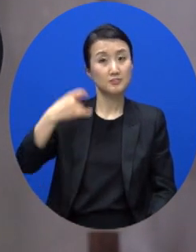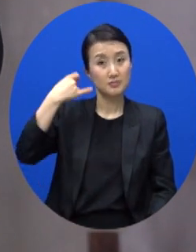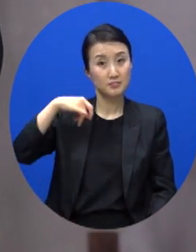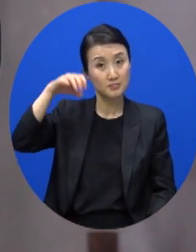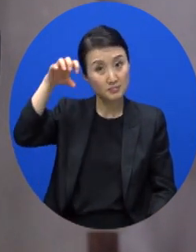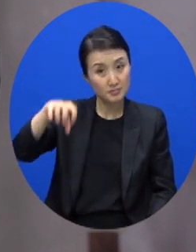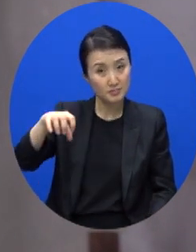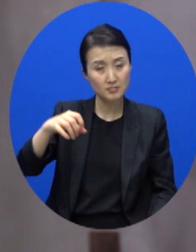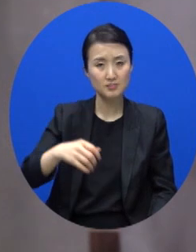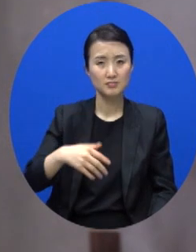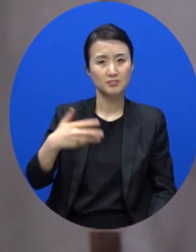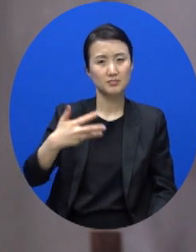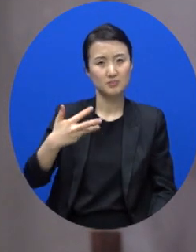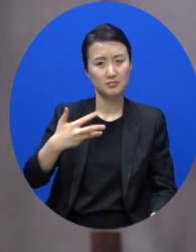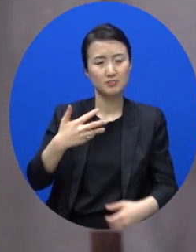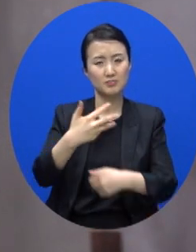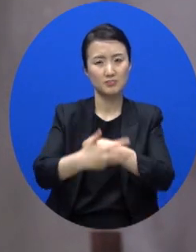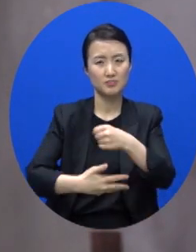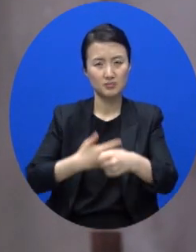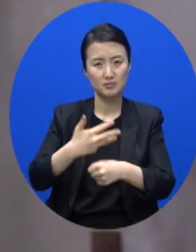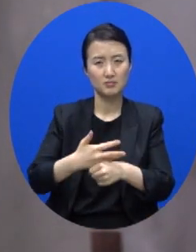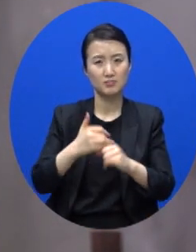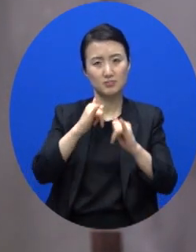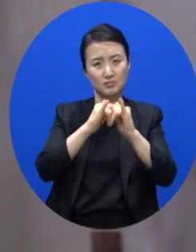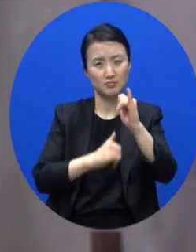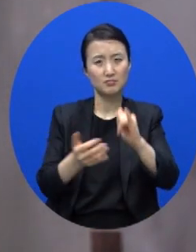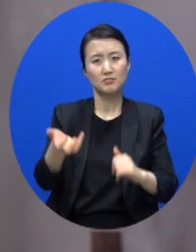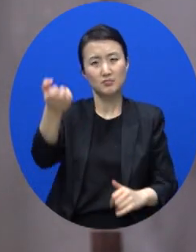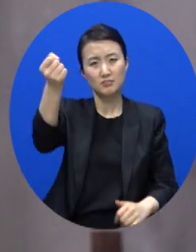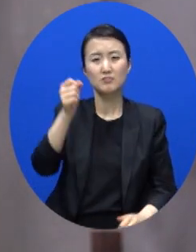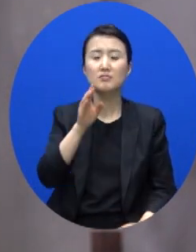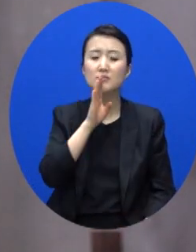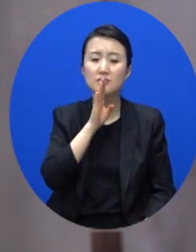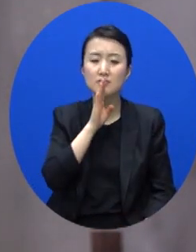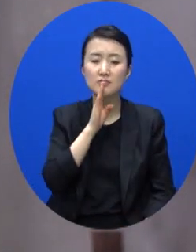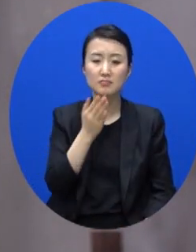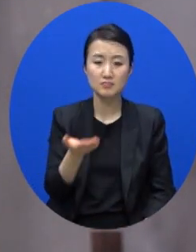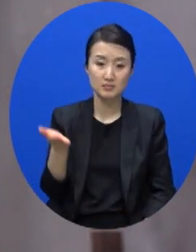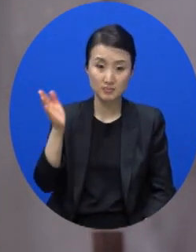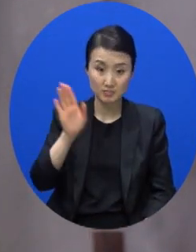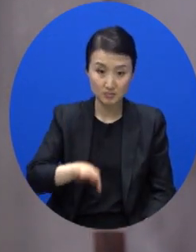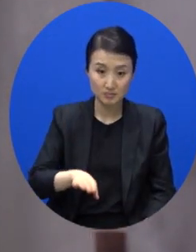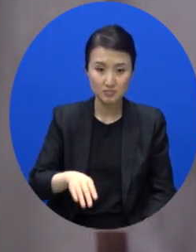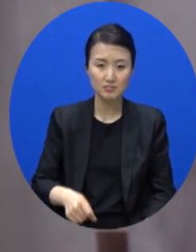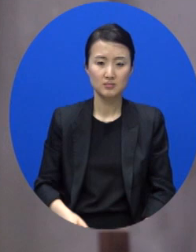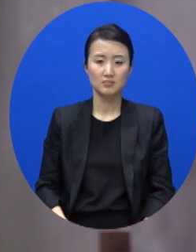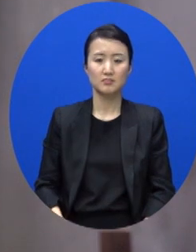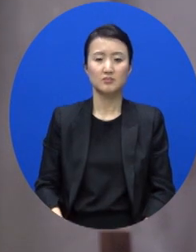8000년의 역사는 가졌어도 악기의 도구로서 이상의